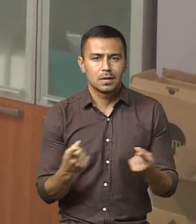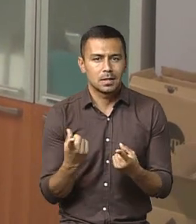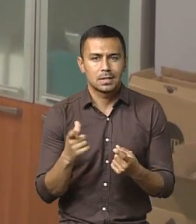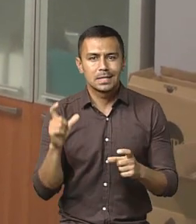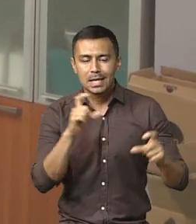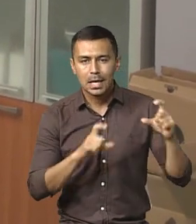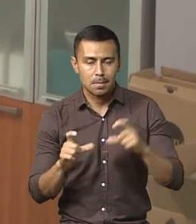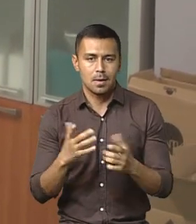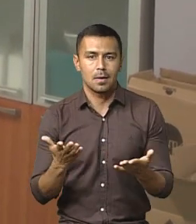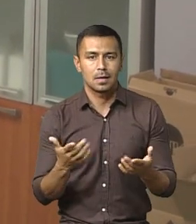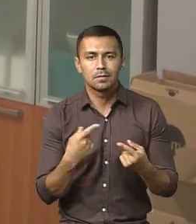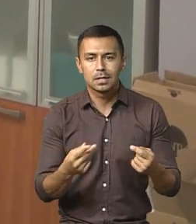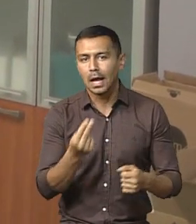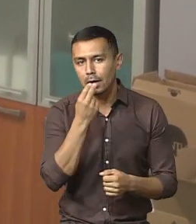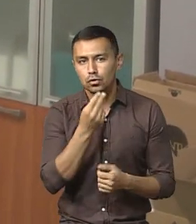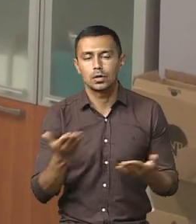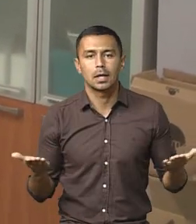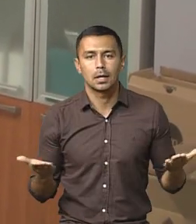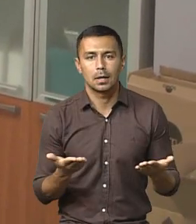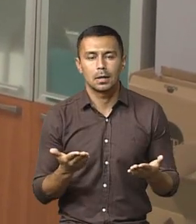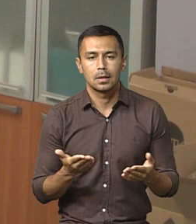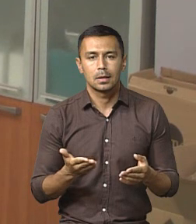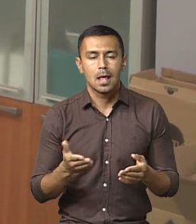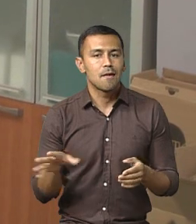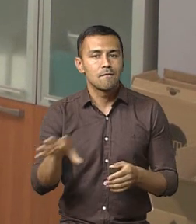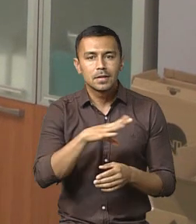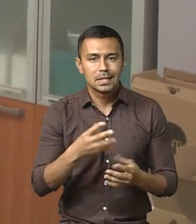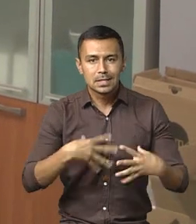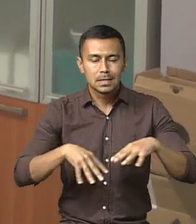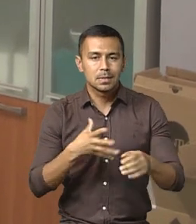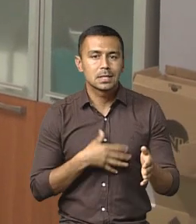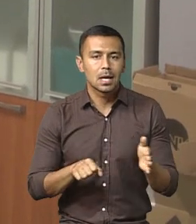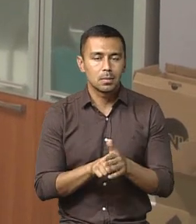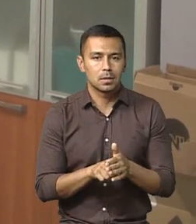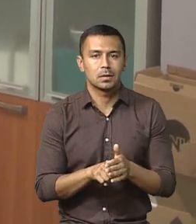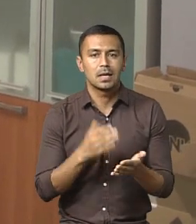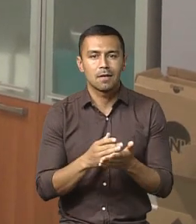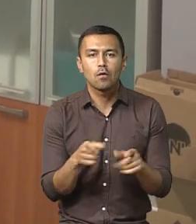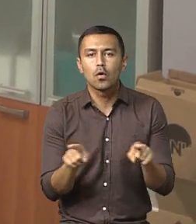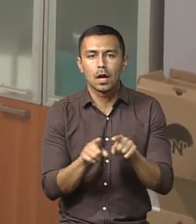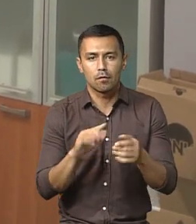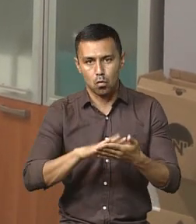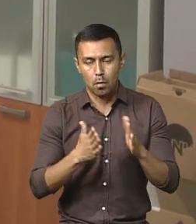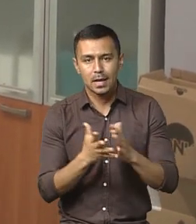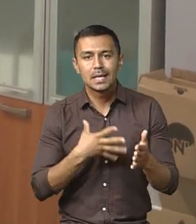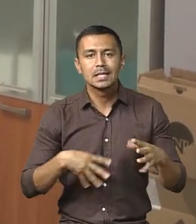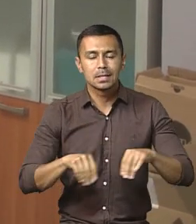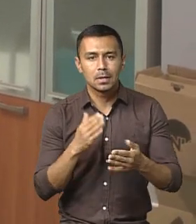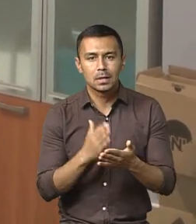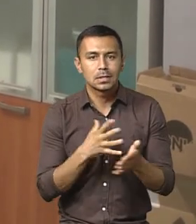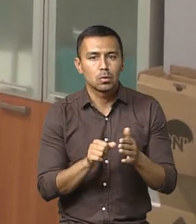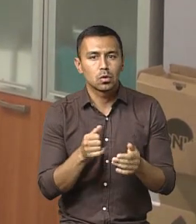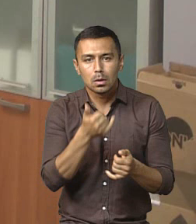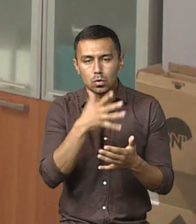чи звичайні харчі, які, направду, не всі сім'ї загиблих перебувають в рівних умовах. Є сім'ї загиблих, які до цього часу не